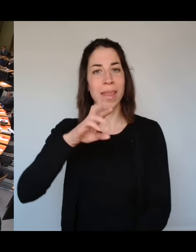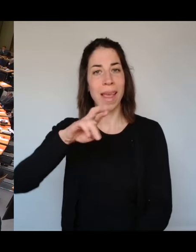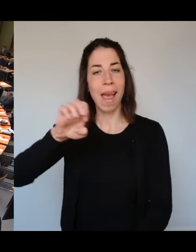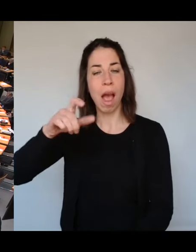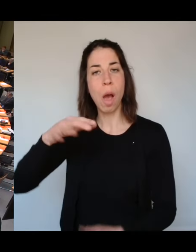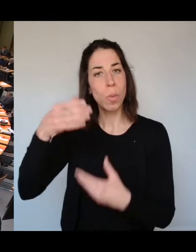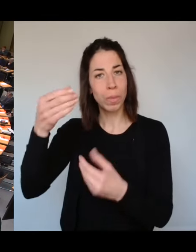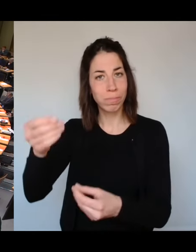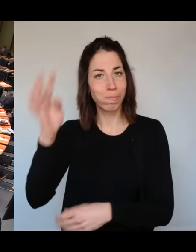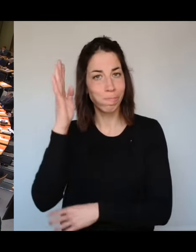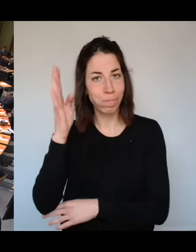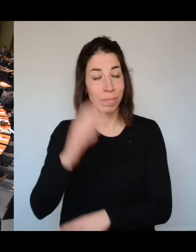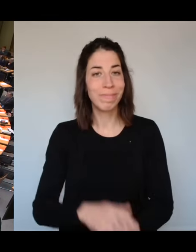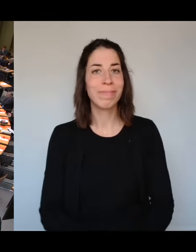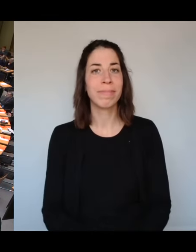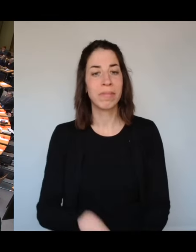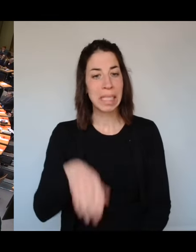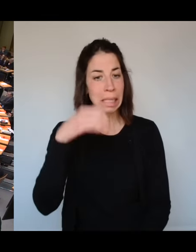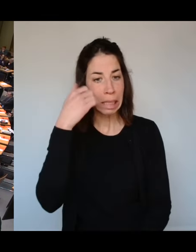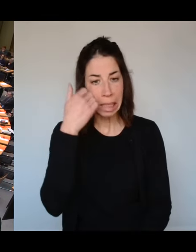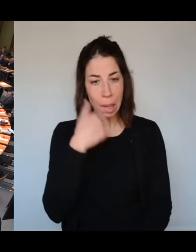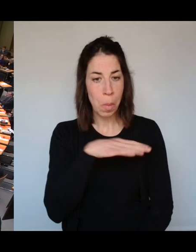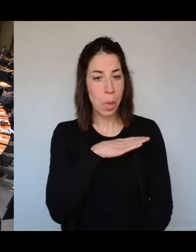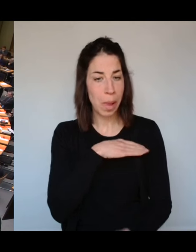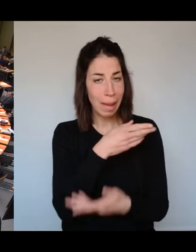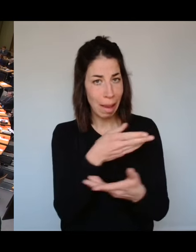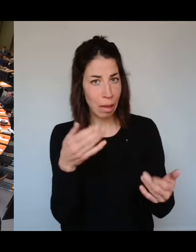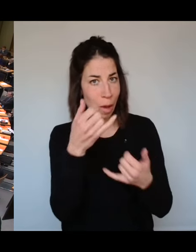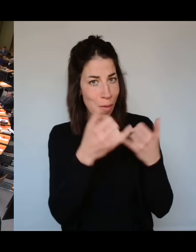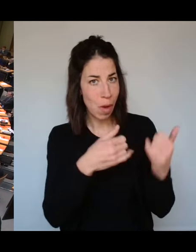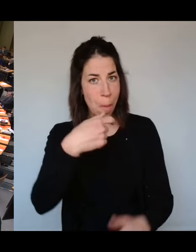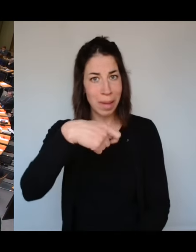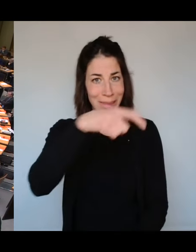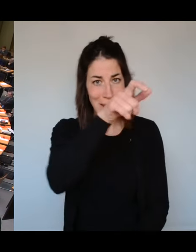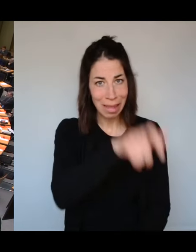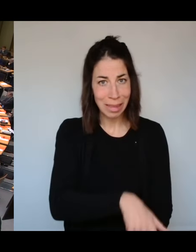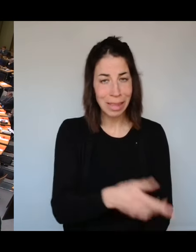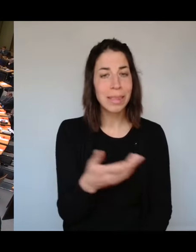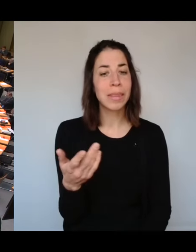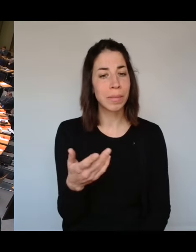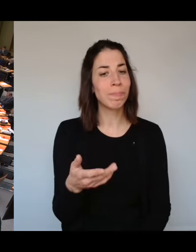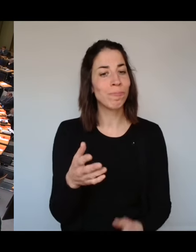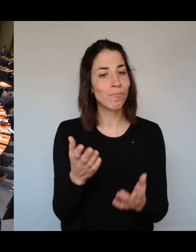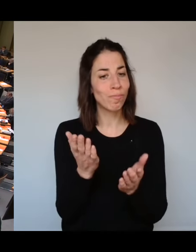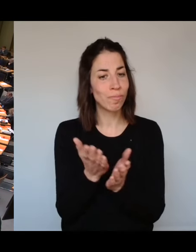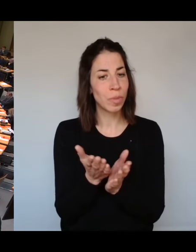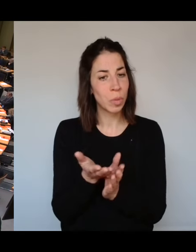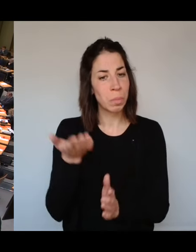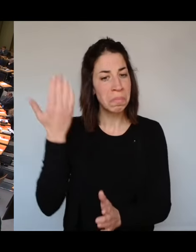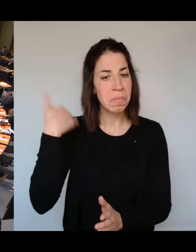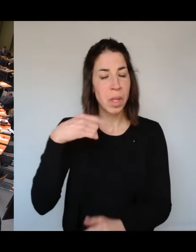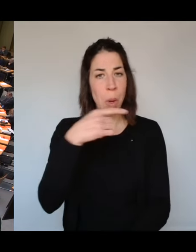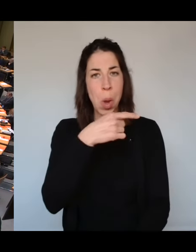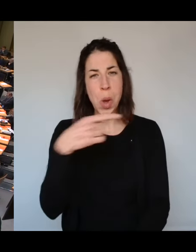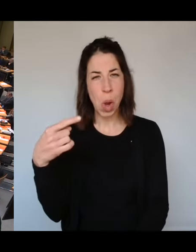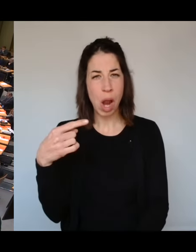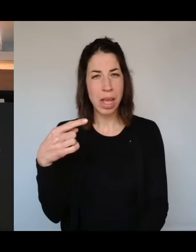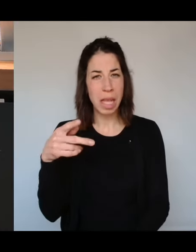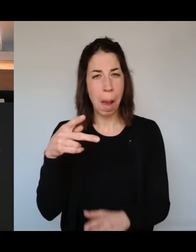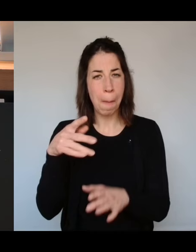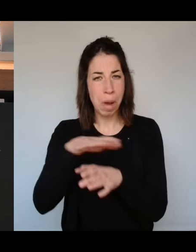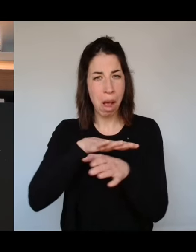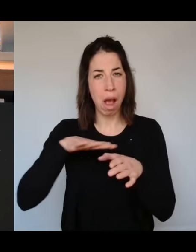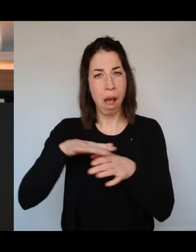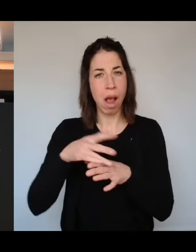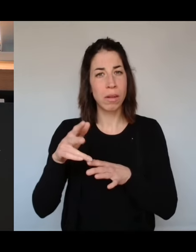nach dem Abriss des alten Görlitzer Bahnhofs gestaltet worden als Ort der Erholung, der